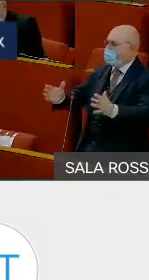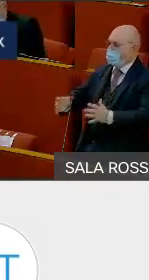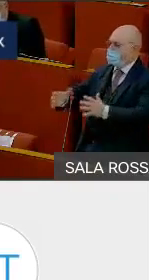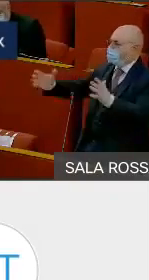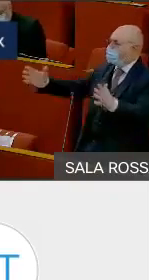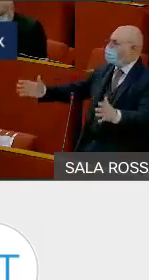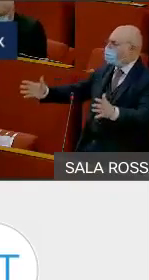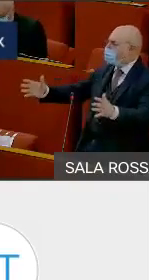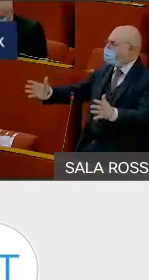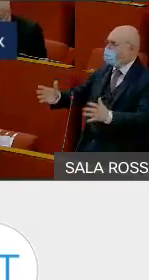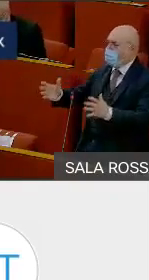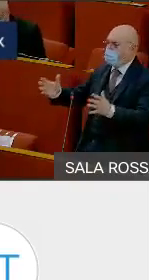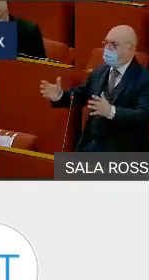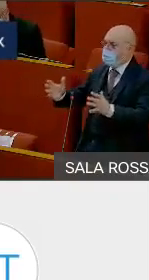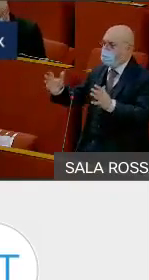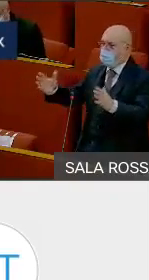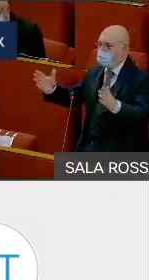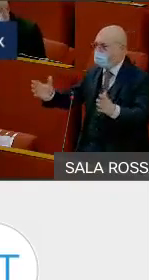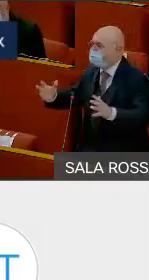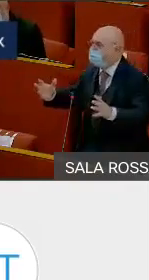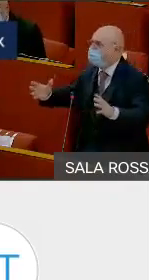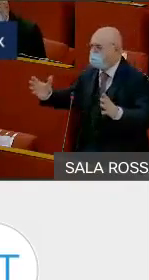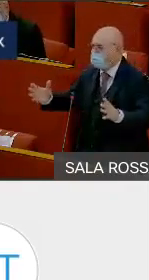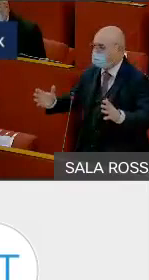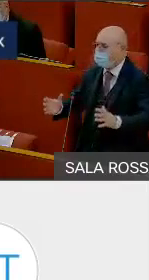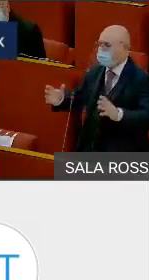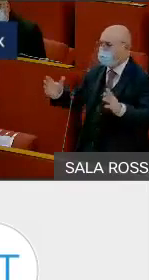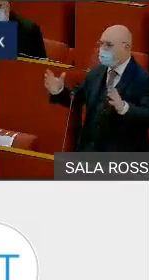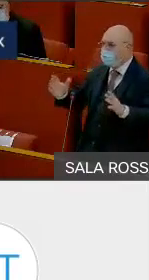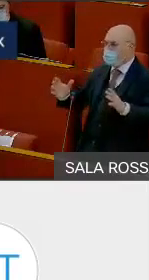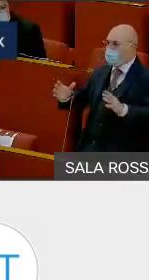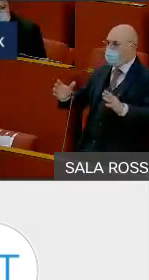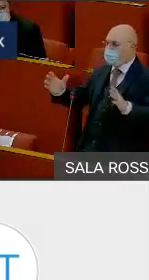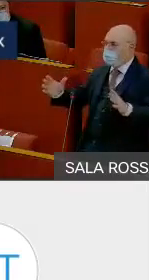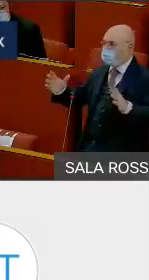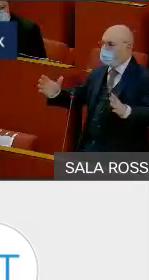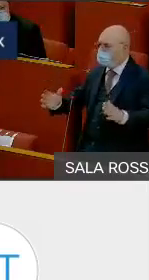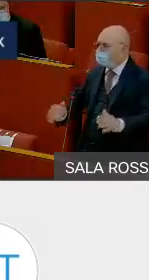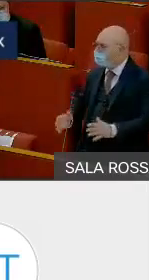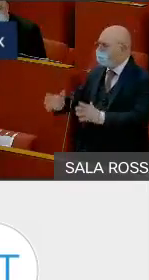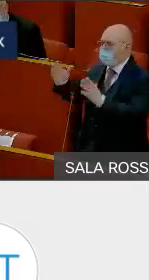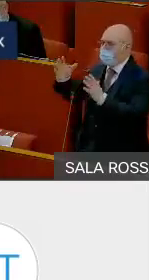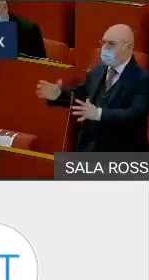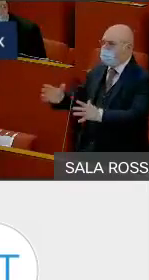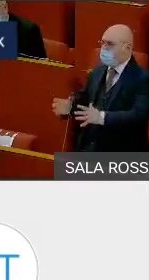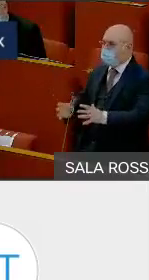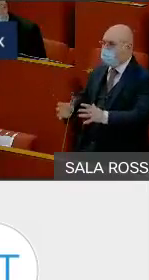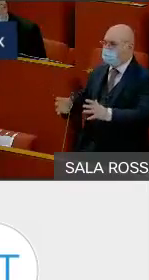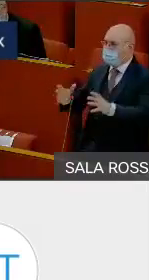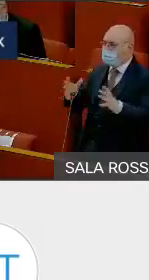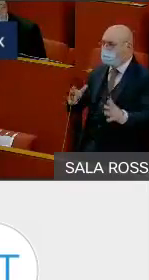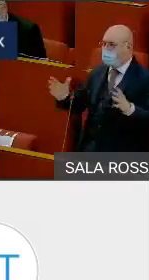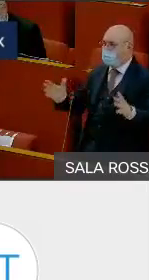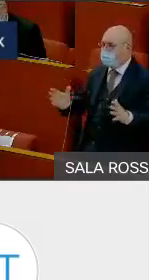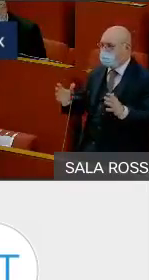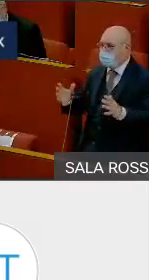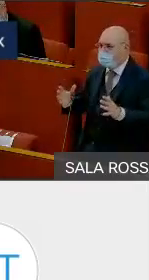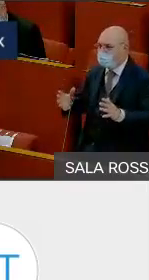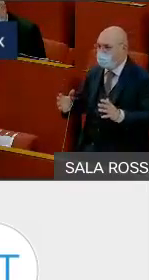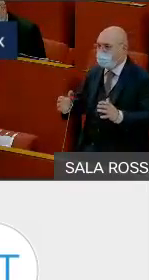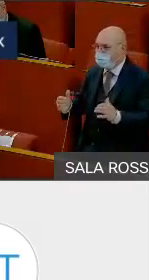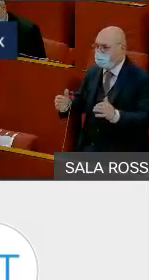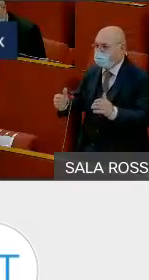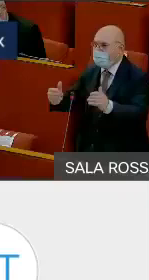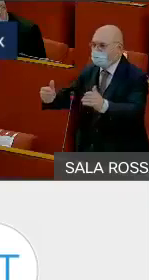è un posteggio a meno che non ha in qualche modo l'idea di farci dentro degli agriturismi e